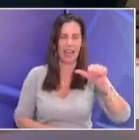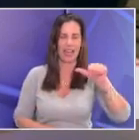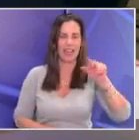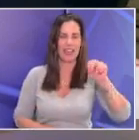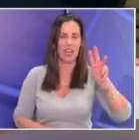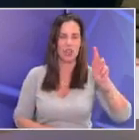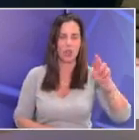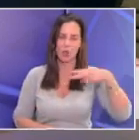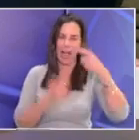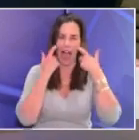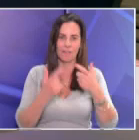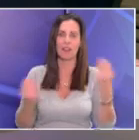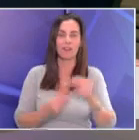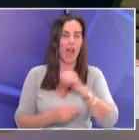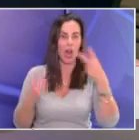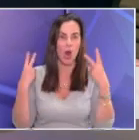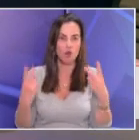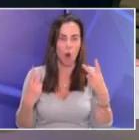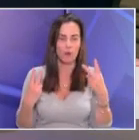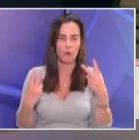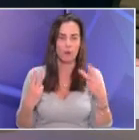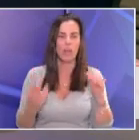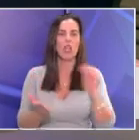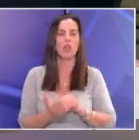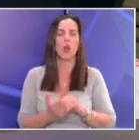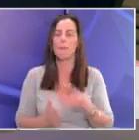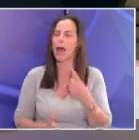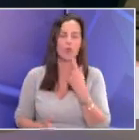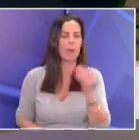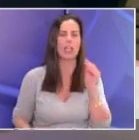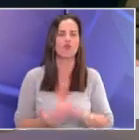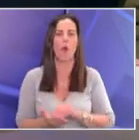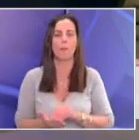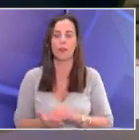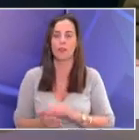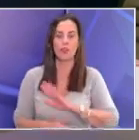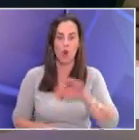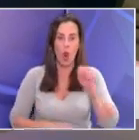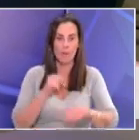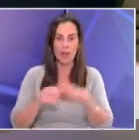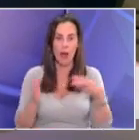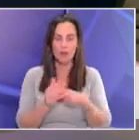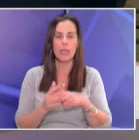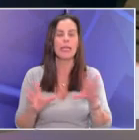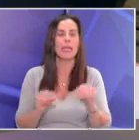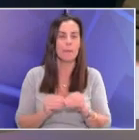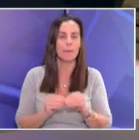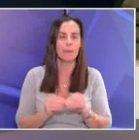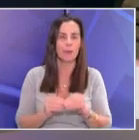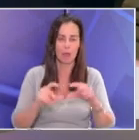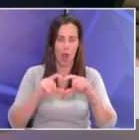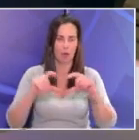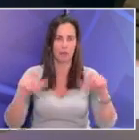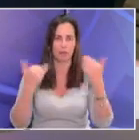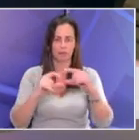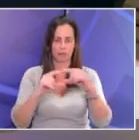נושא הגברת האכיפה, והדבר הכי חשוב, רישום. מה זה אומר רישום? זה אומר שכל אופניים חשמליים ייצאו בעצם עם